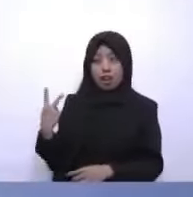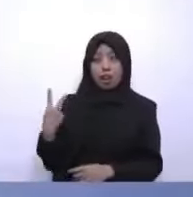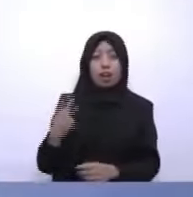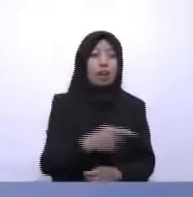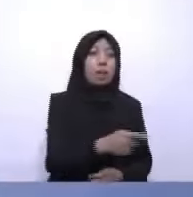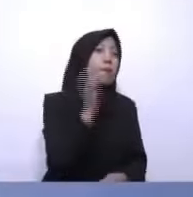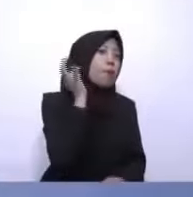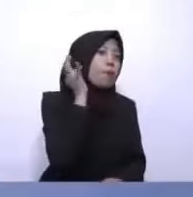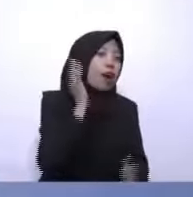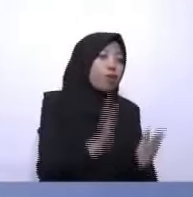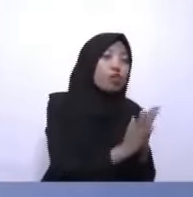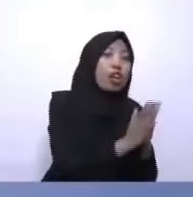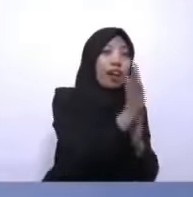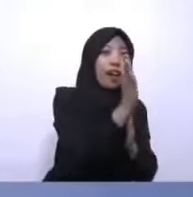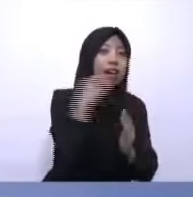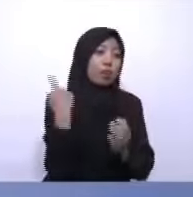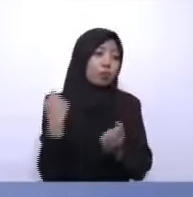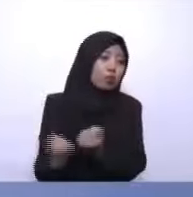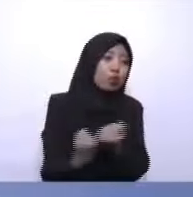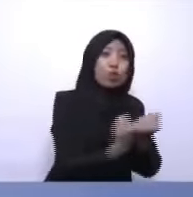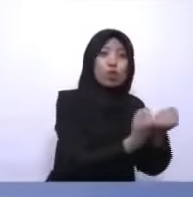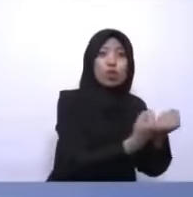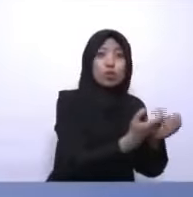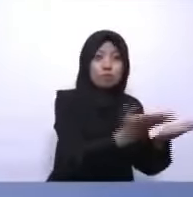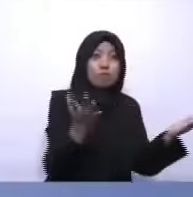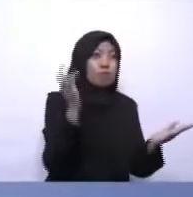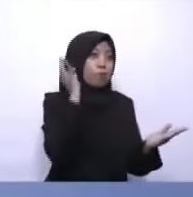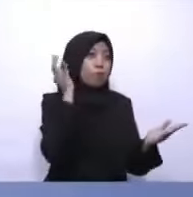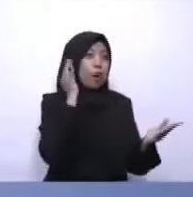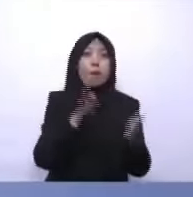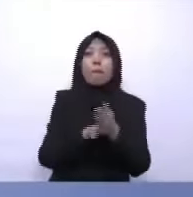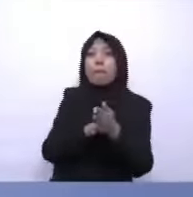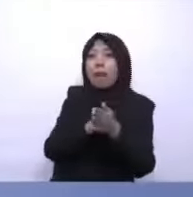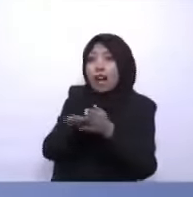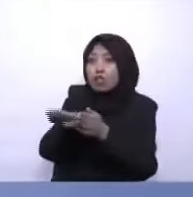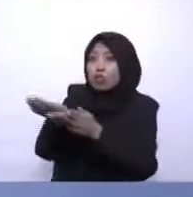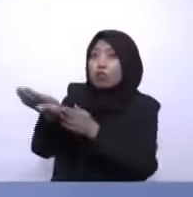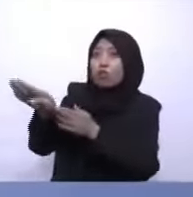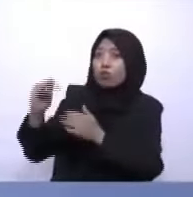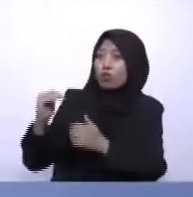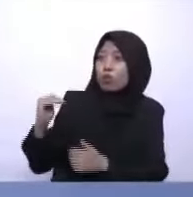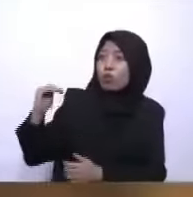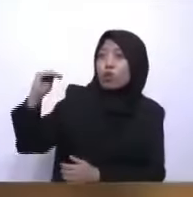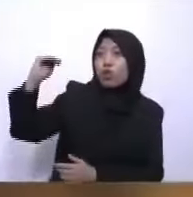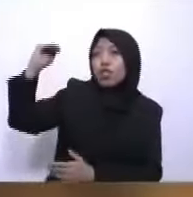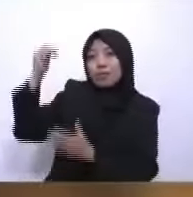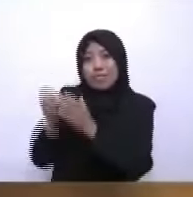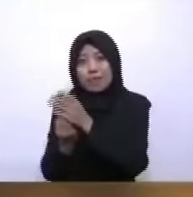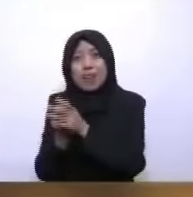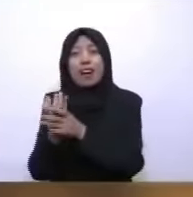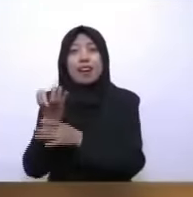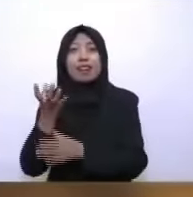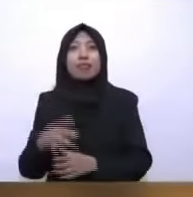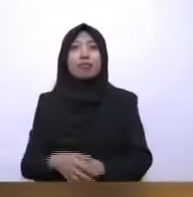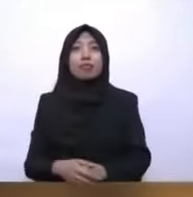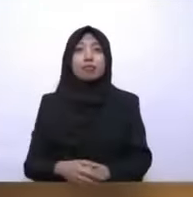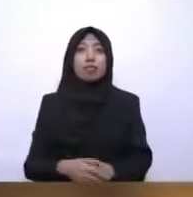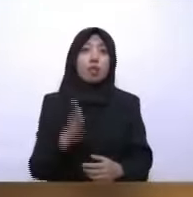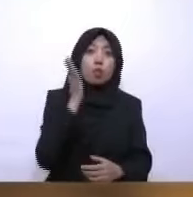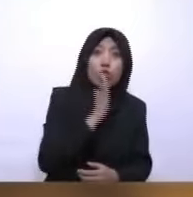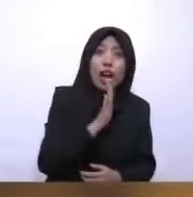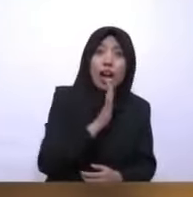memuliakan perempuan. Kami mendukung perempuan Jawa Barat untuk maju, tumbuh, dan berkembang. Yang masih